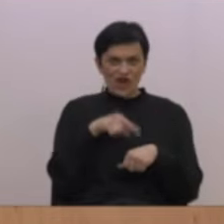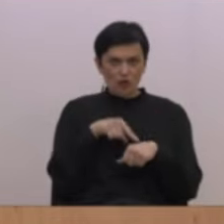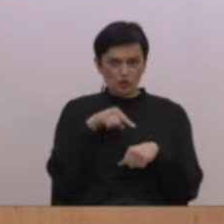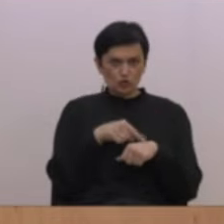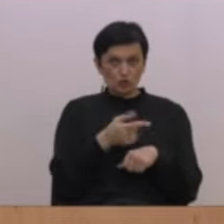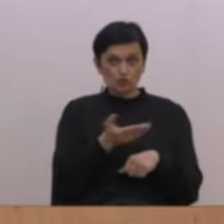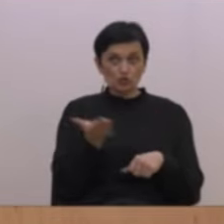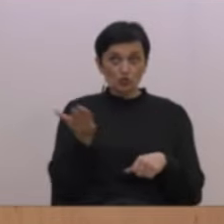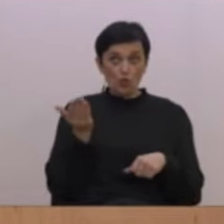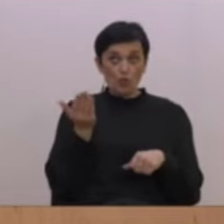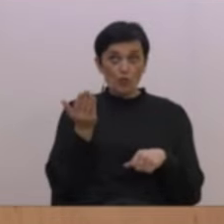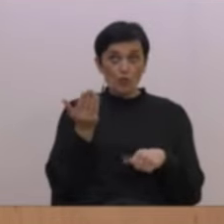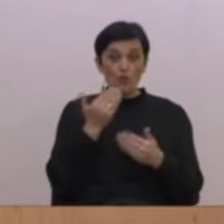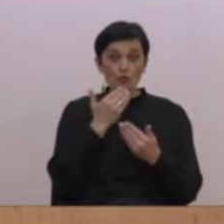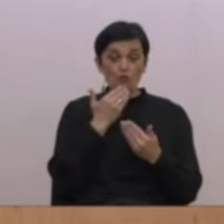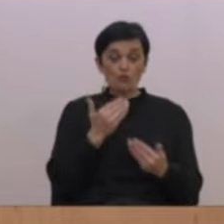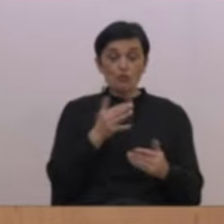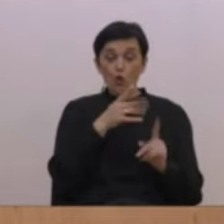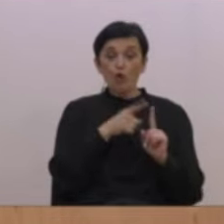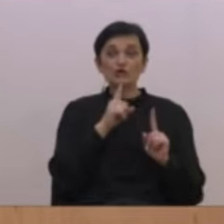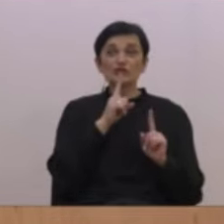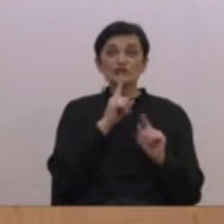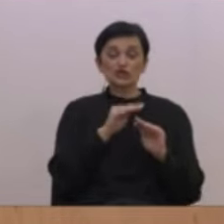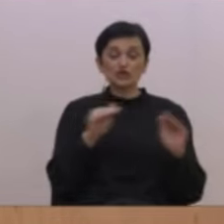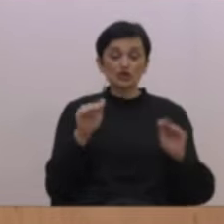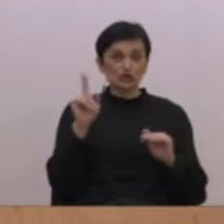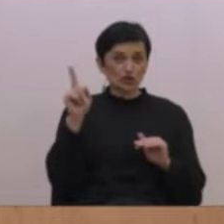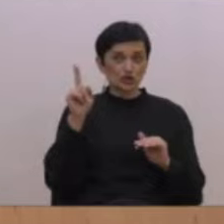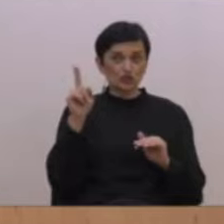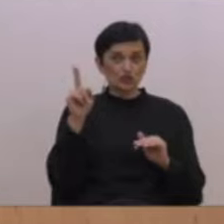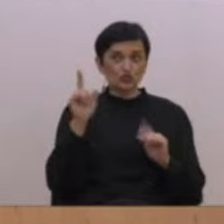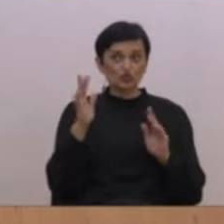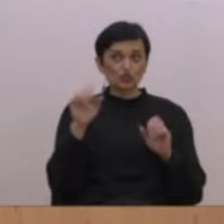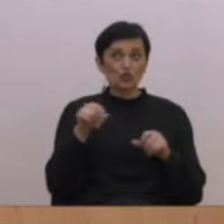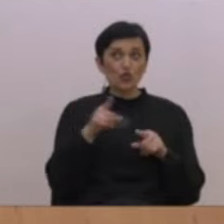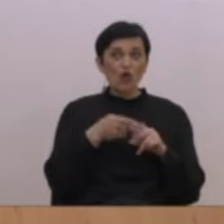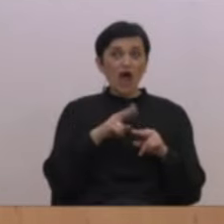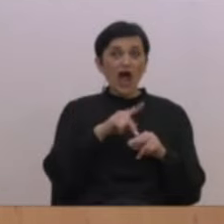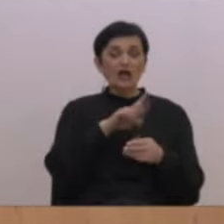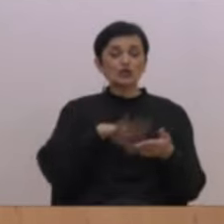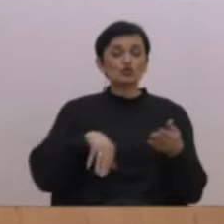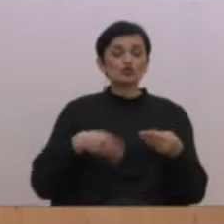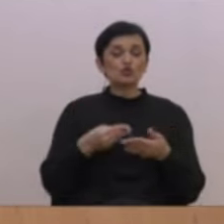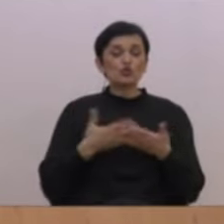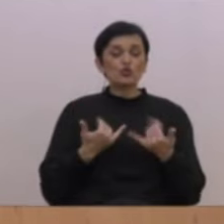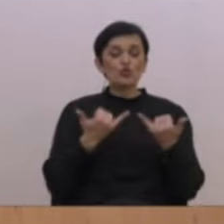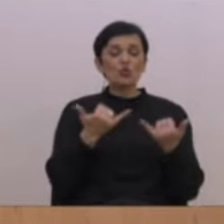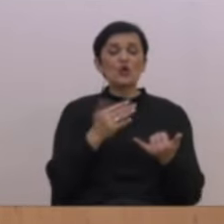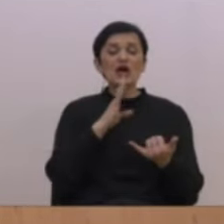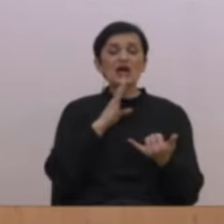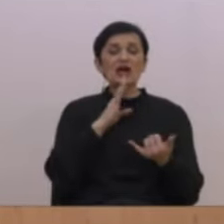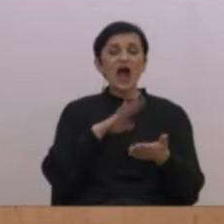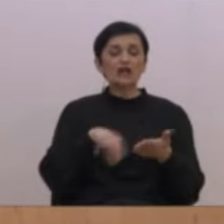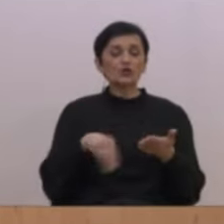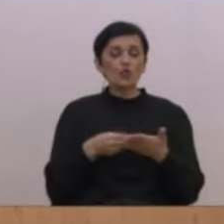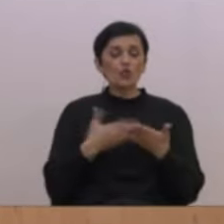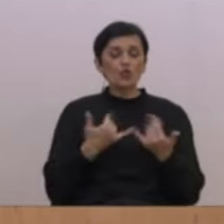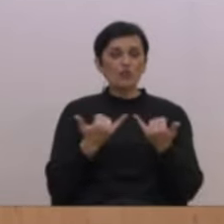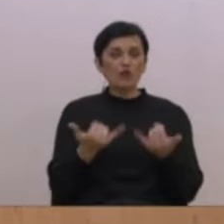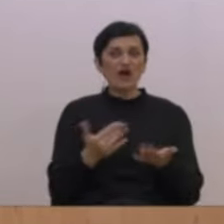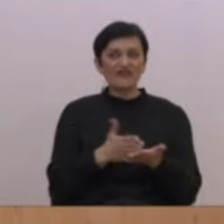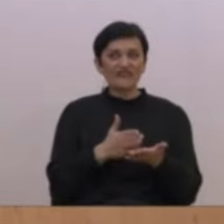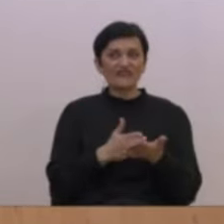tken. Bolo dros sichuma iqos tu sheleba ai es aris upativtsemuloba kalta upativtsemuloba.